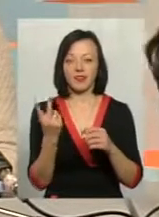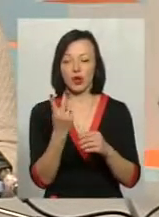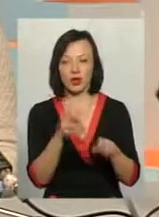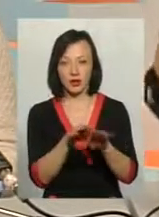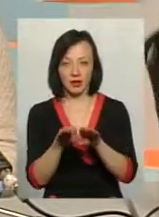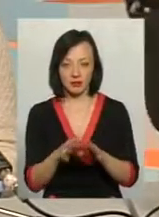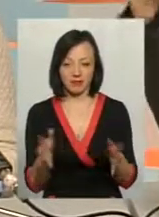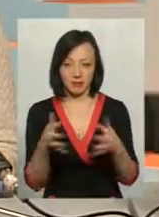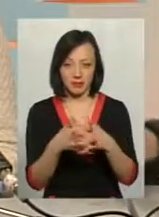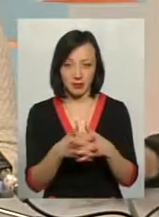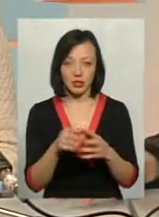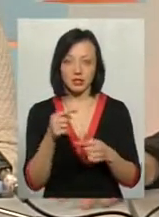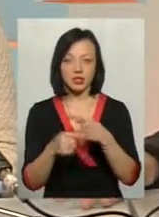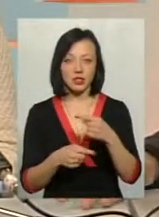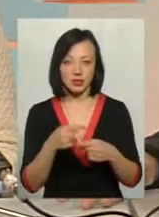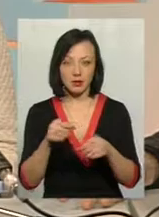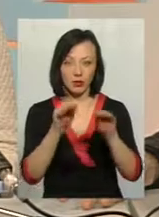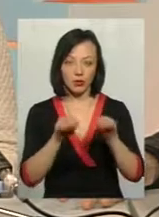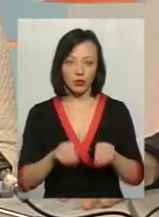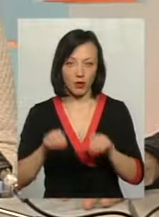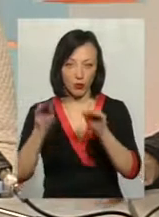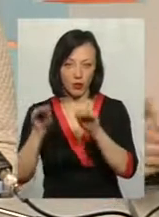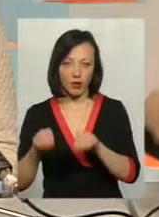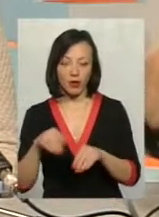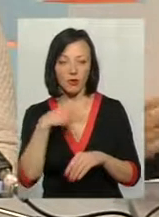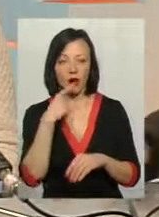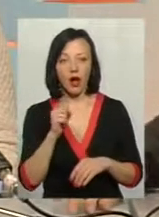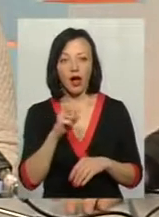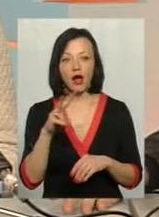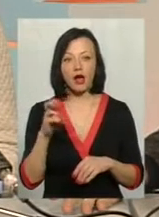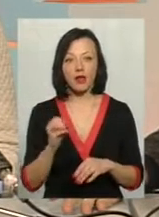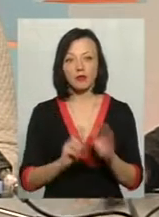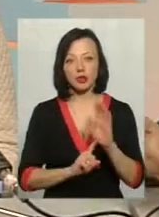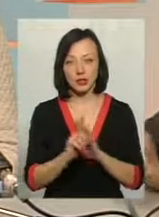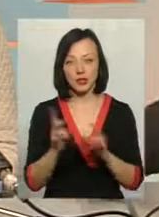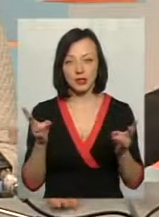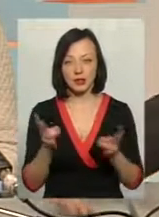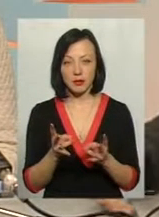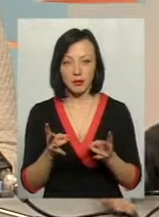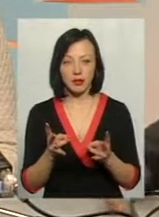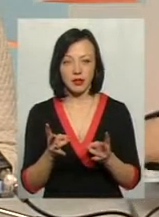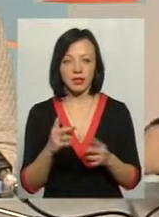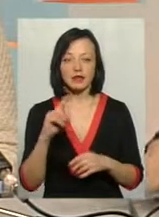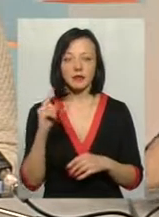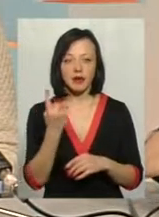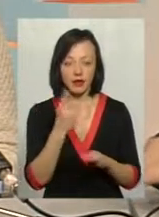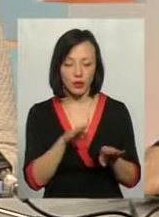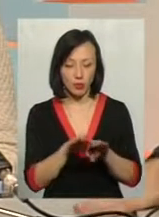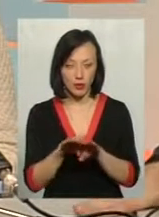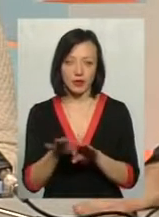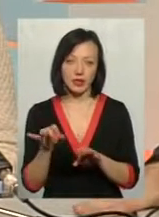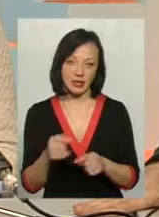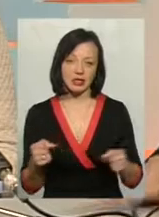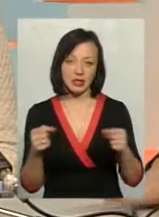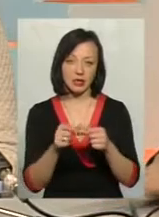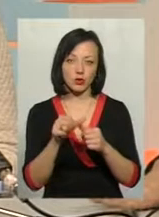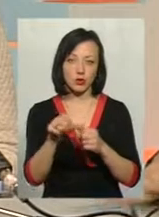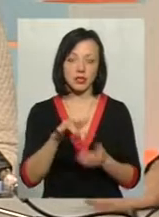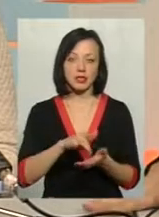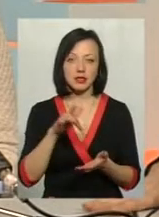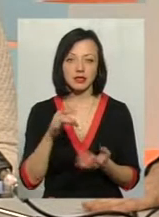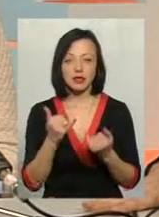одно інтегрована через ті самі протоколи, про які ми вже зараз говорили. Але з чогось треба починати. Починати треба з первинки. І згідно